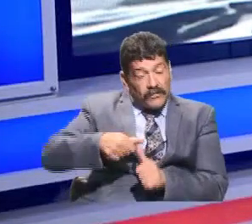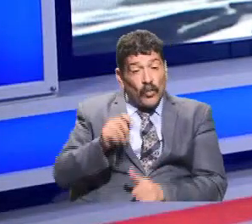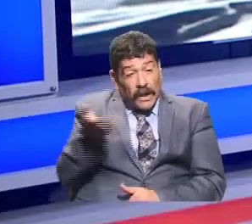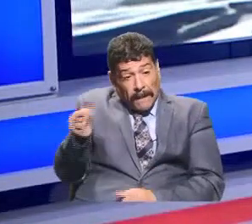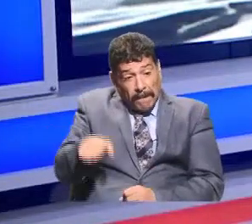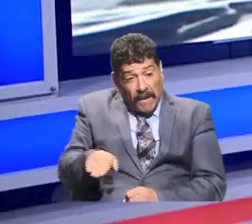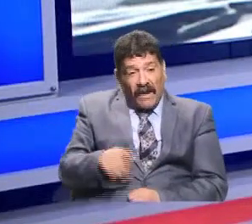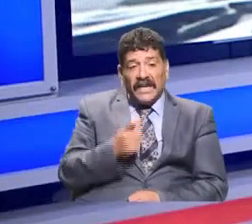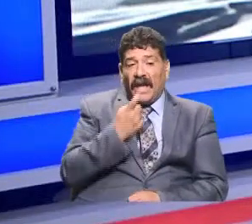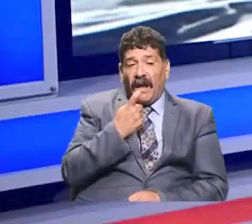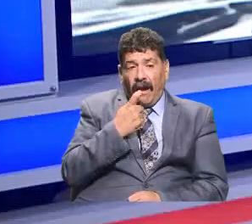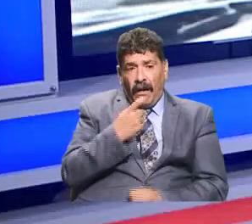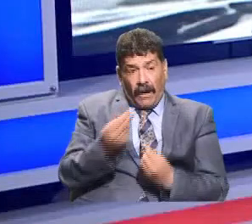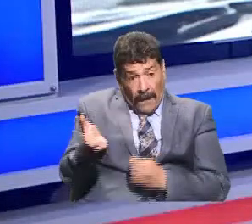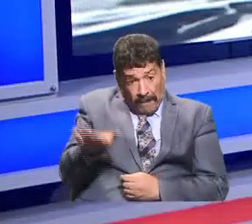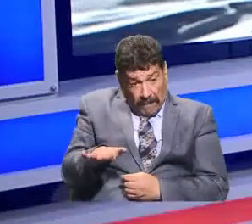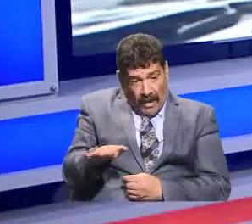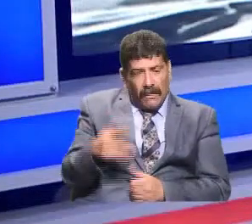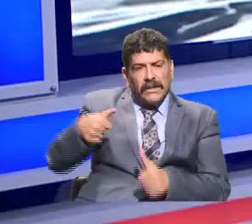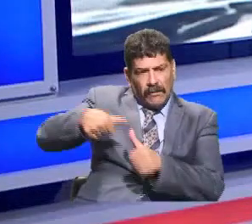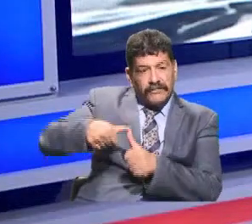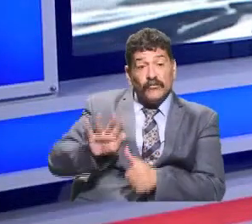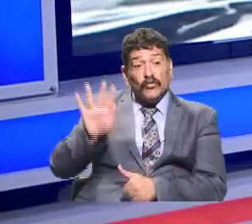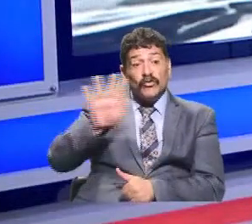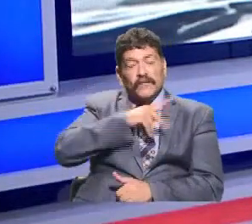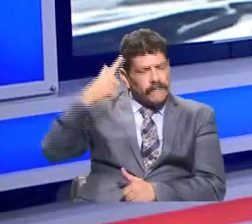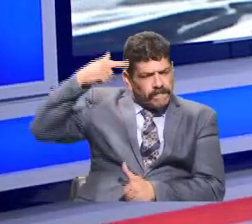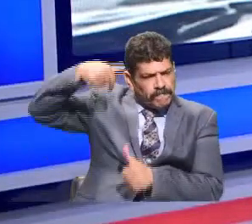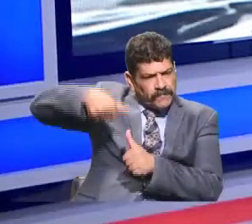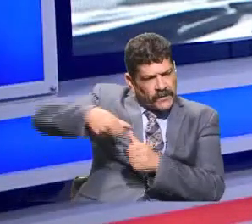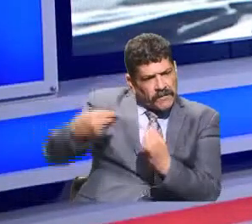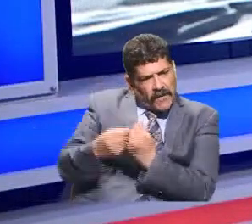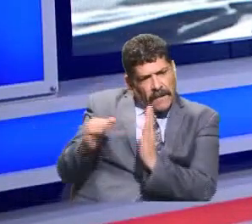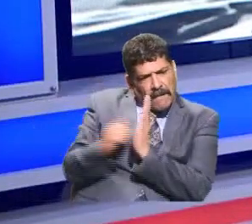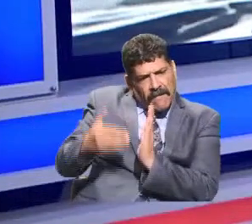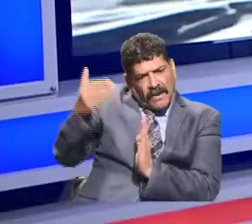عكا في ذاكره فلسطين كانه حاضر في الغرفه المجاوره